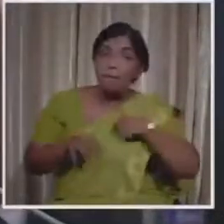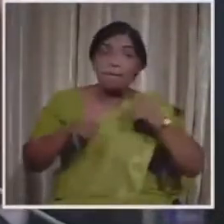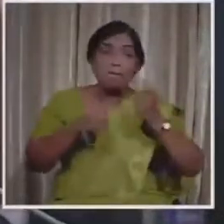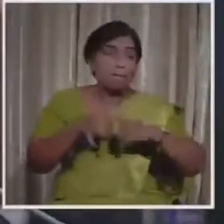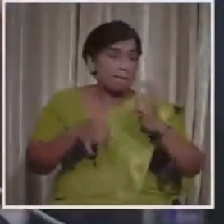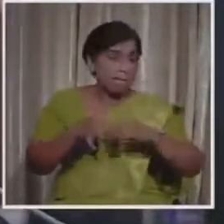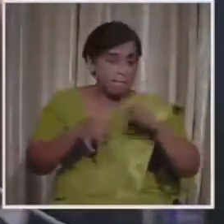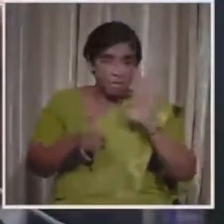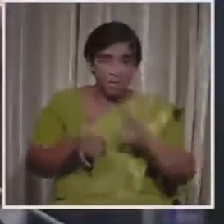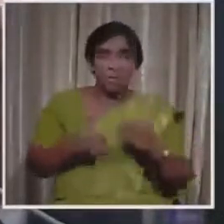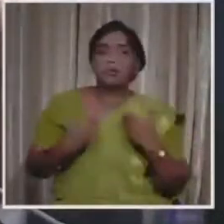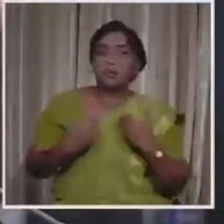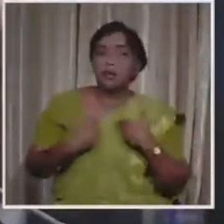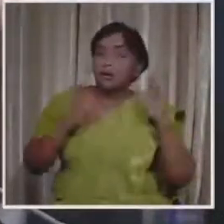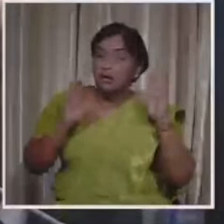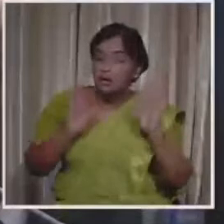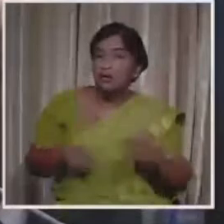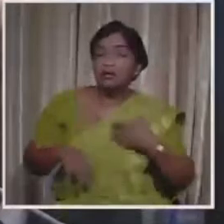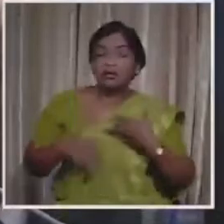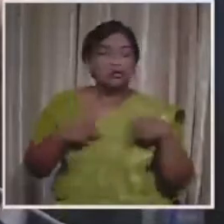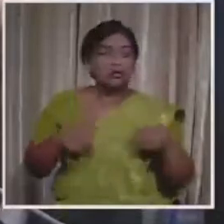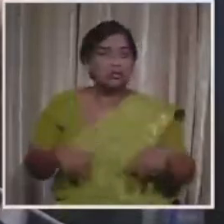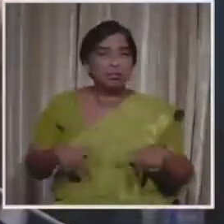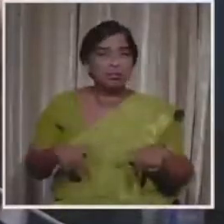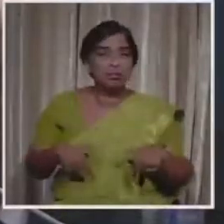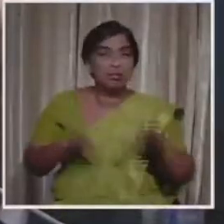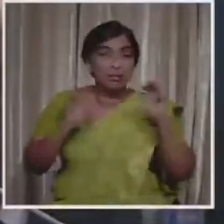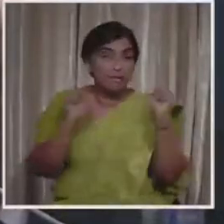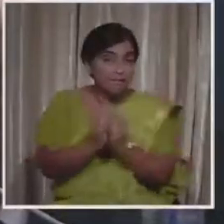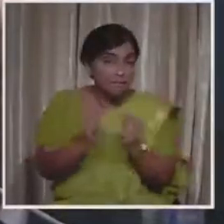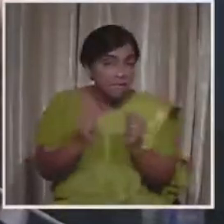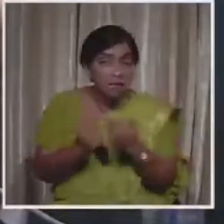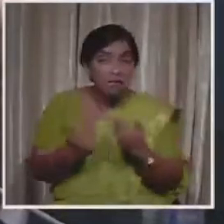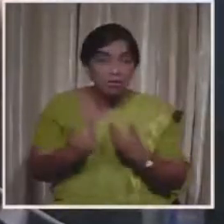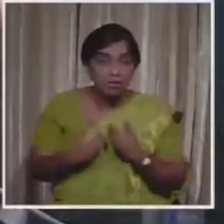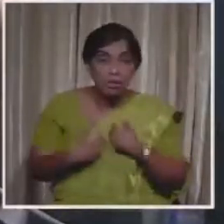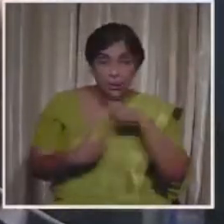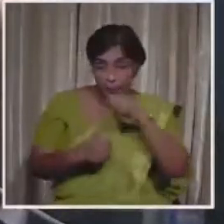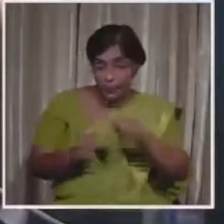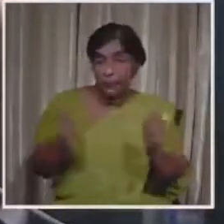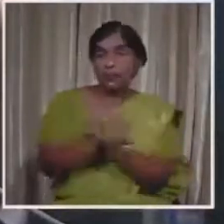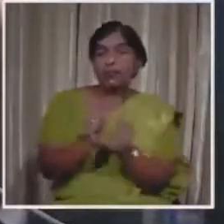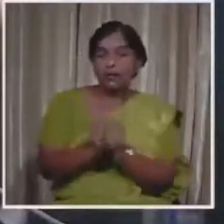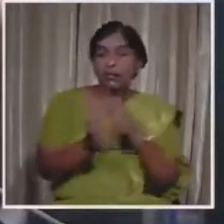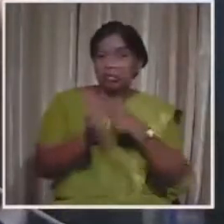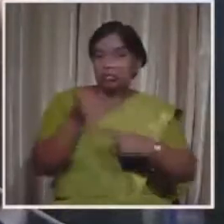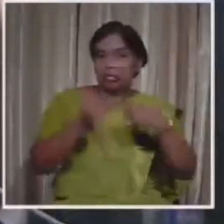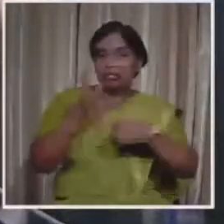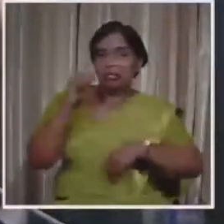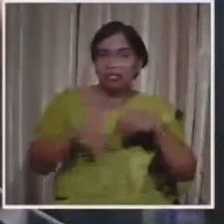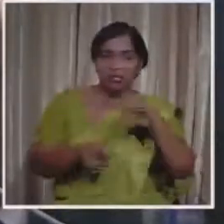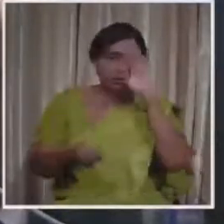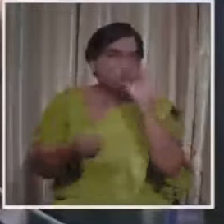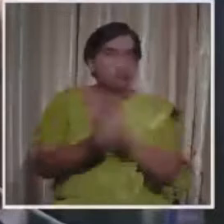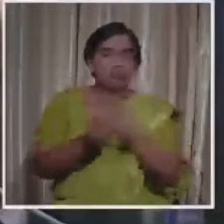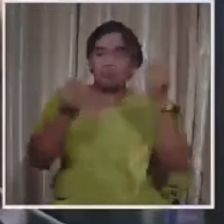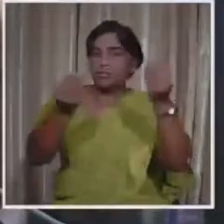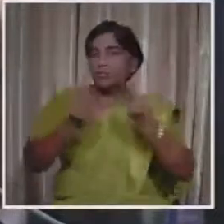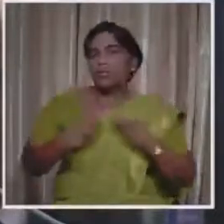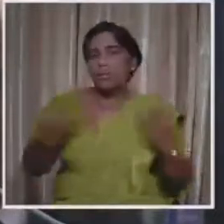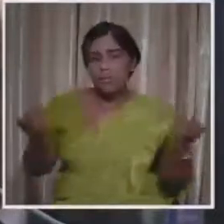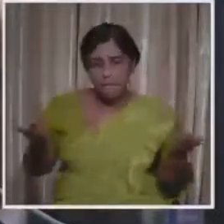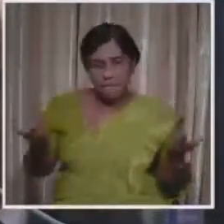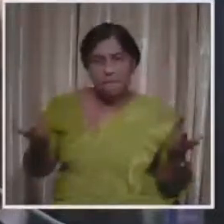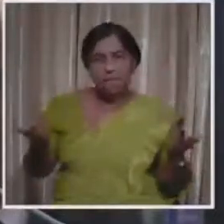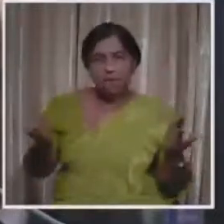प्रश्न अब विलाकर अभी वगे अवंको देश पालने आयट आरक्षा अग्दे बैना